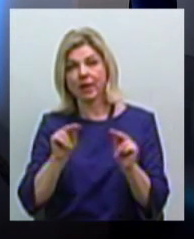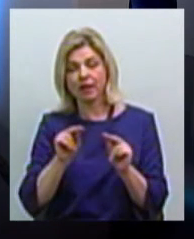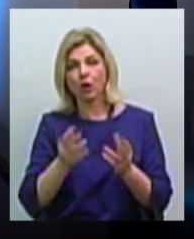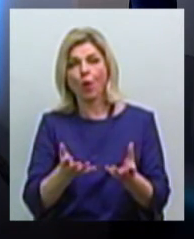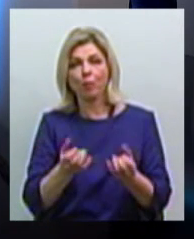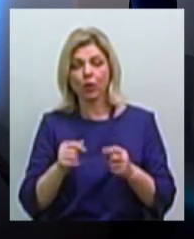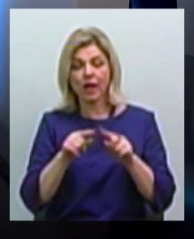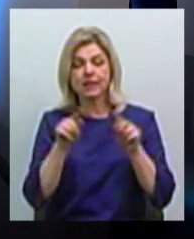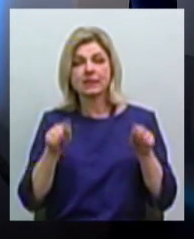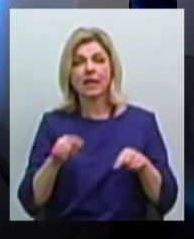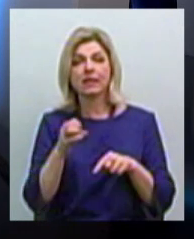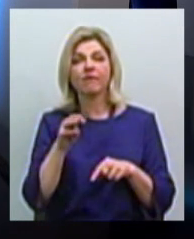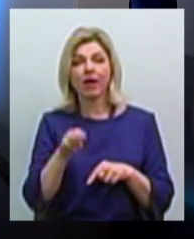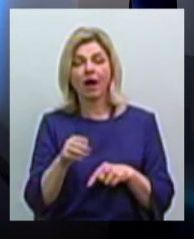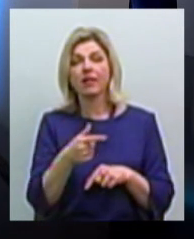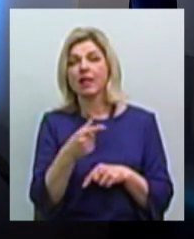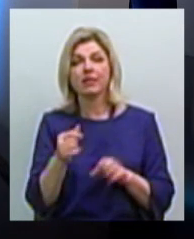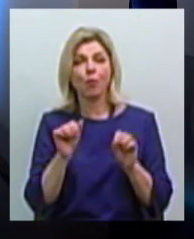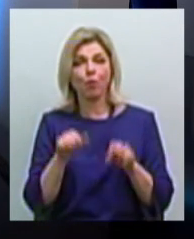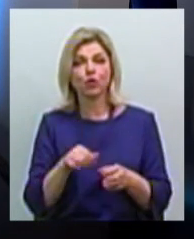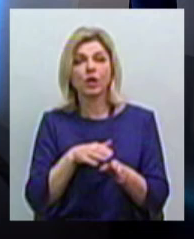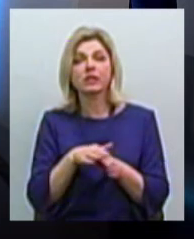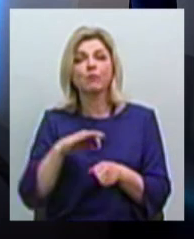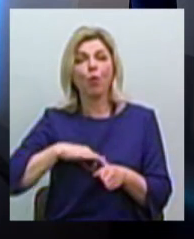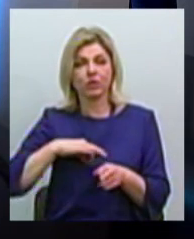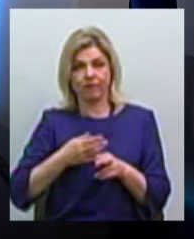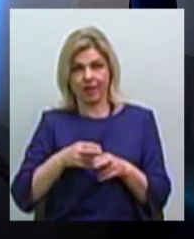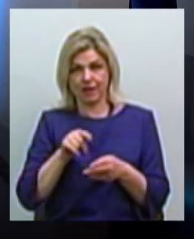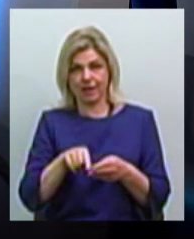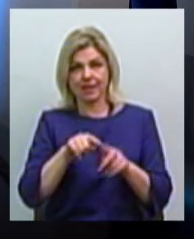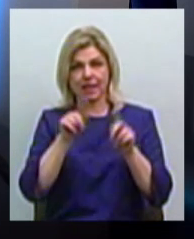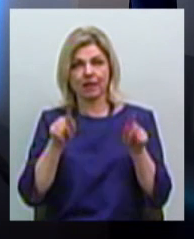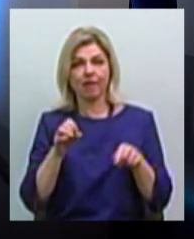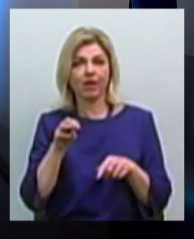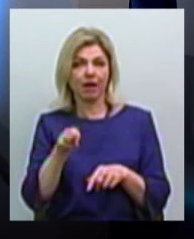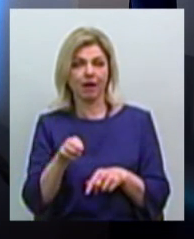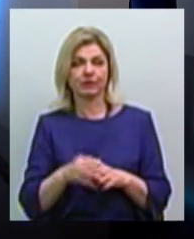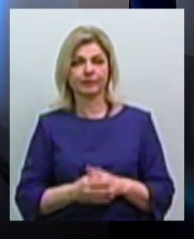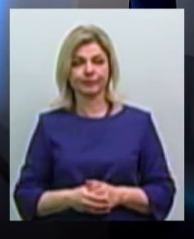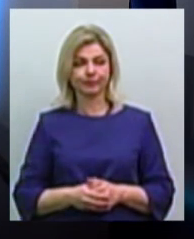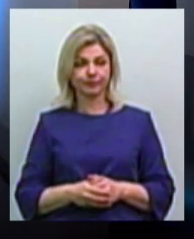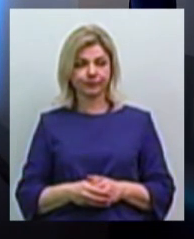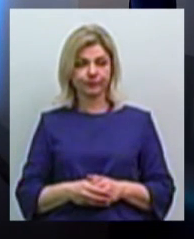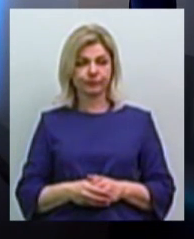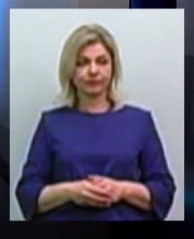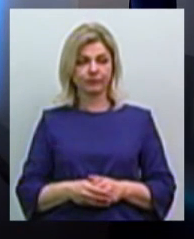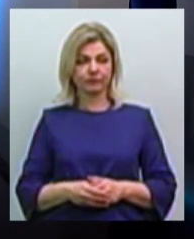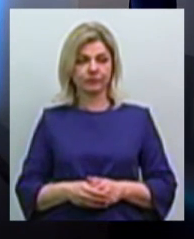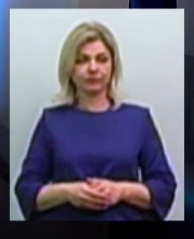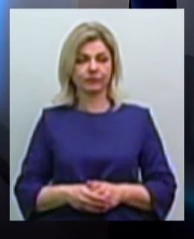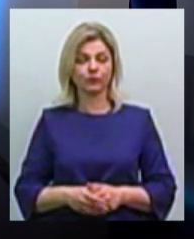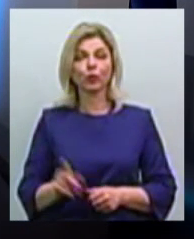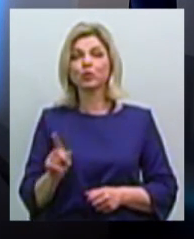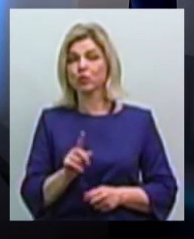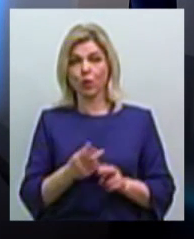сертифікати. Де вони можуть реалізувати ці сертифікати? Ну, насамперед. І що цей